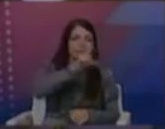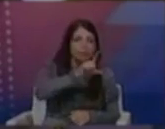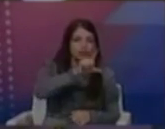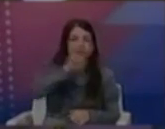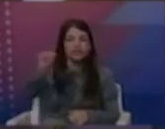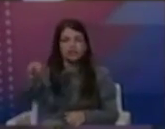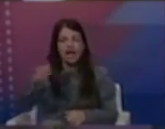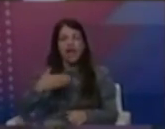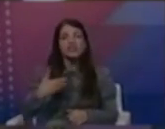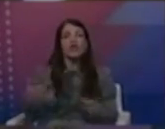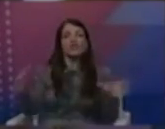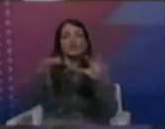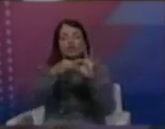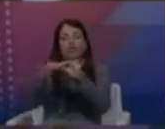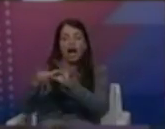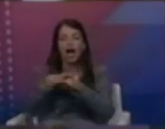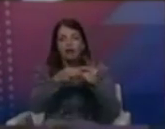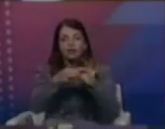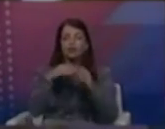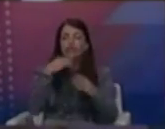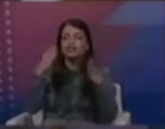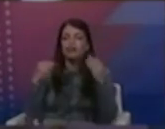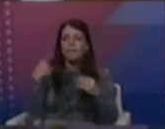Nazzjonalisti ejjew ningħadu